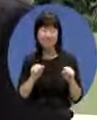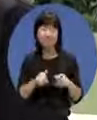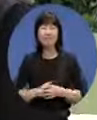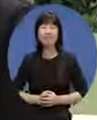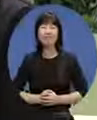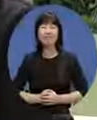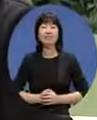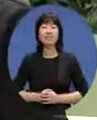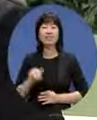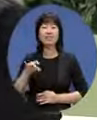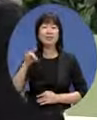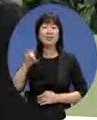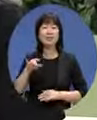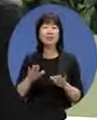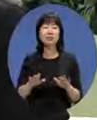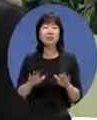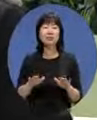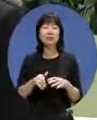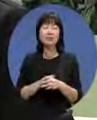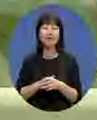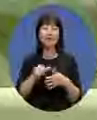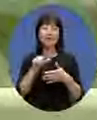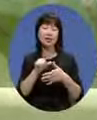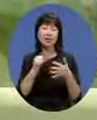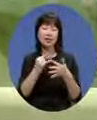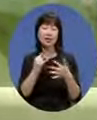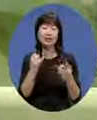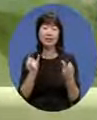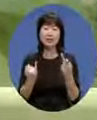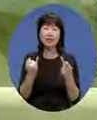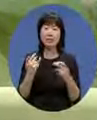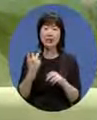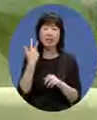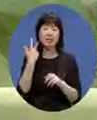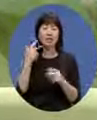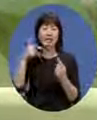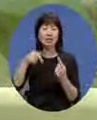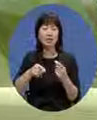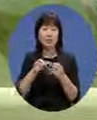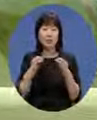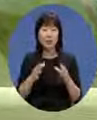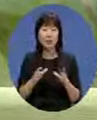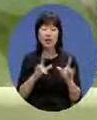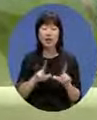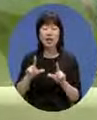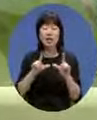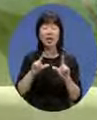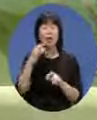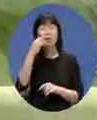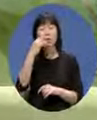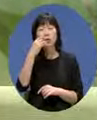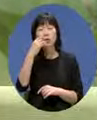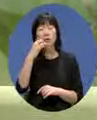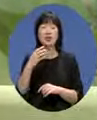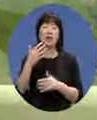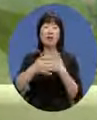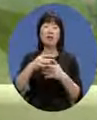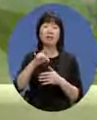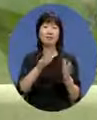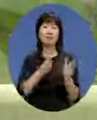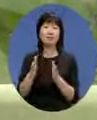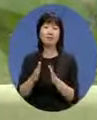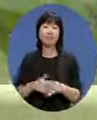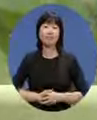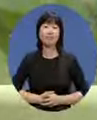안녕하세요네 먼저 우리 진우 그리고 진희 남매가 지난 일주일을 어떻게 보내는지 많이들 궁금하실 텐데요 먼저 화면으로 저희가